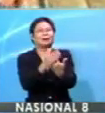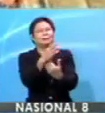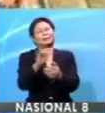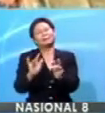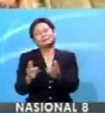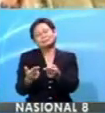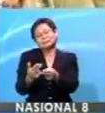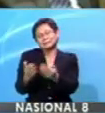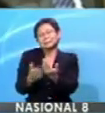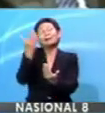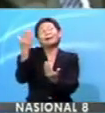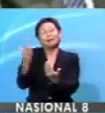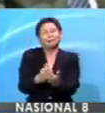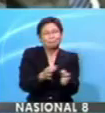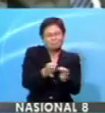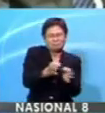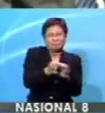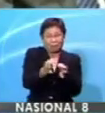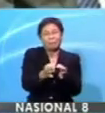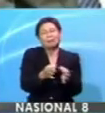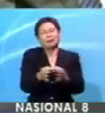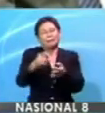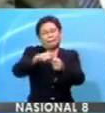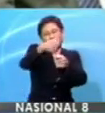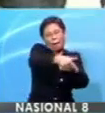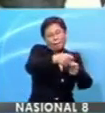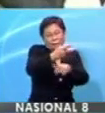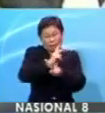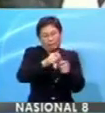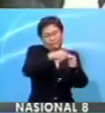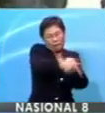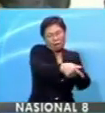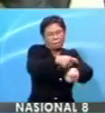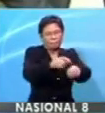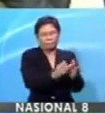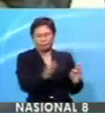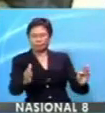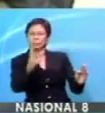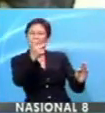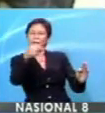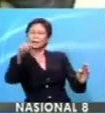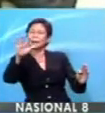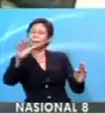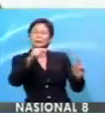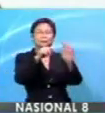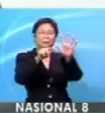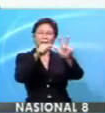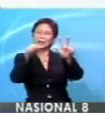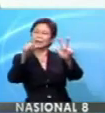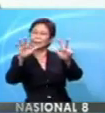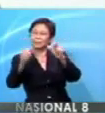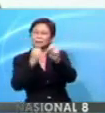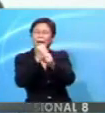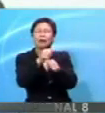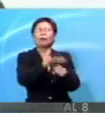ringkas mengulas lanjut beliau memaklumkan bayaran balik pinjaman adalah dalam tempoh 3 hingga 5 tahun melalui